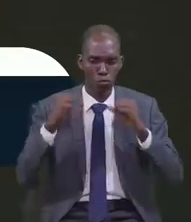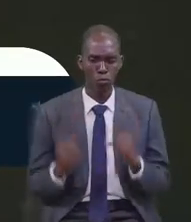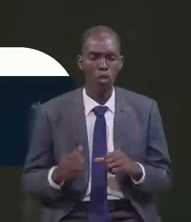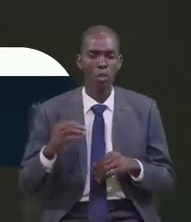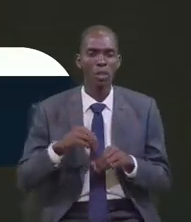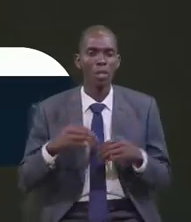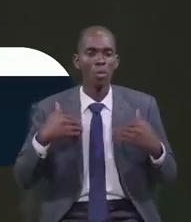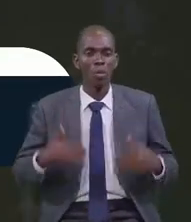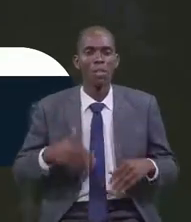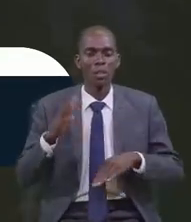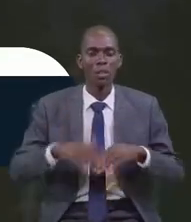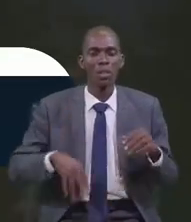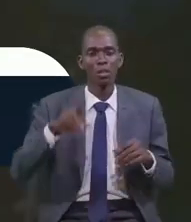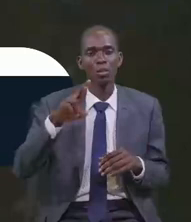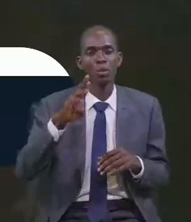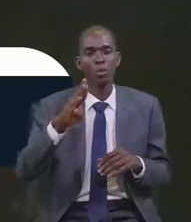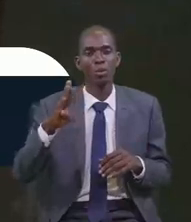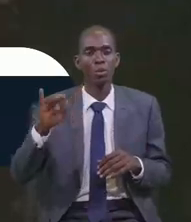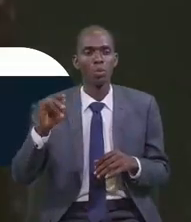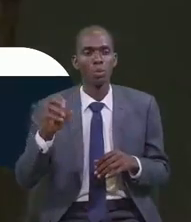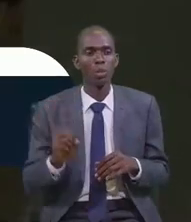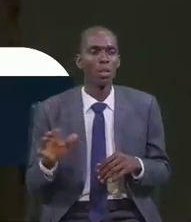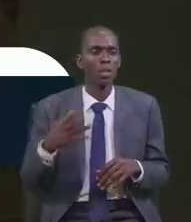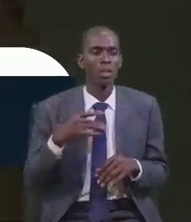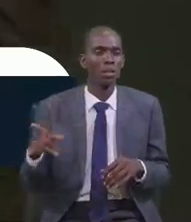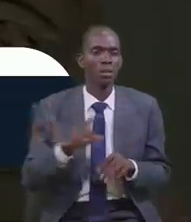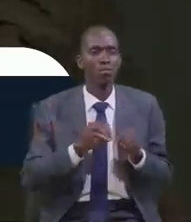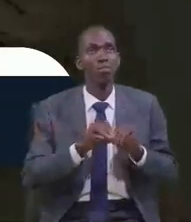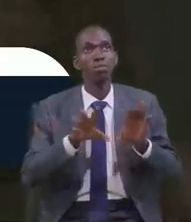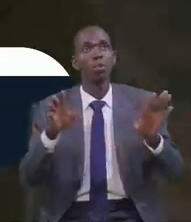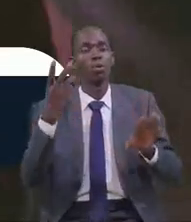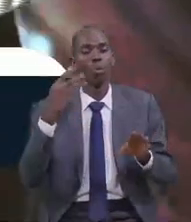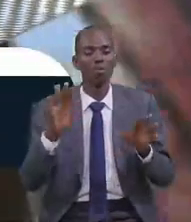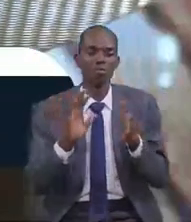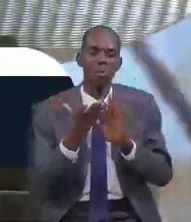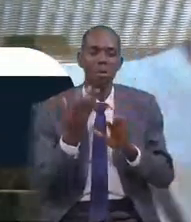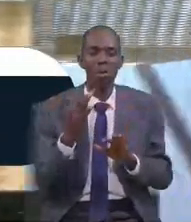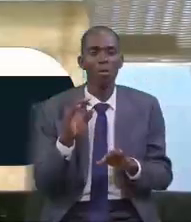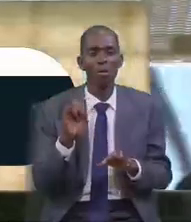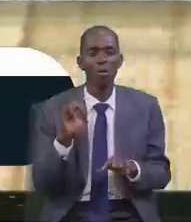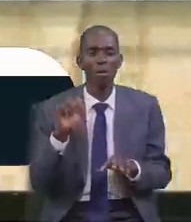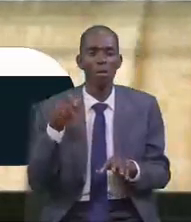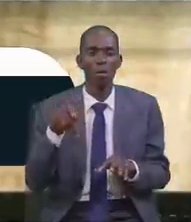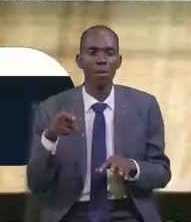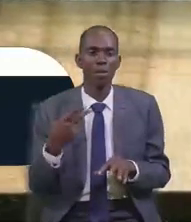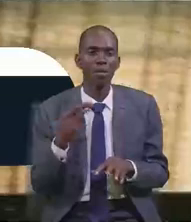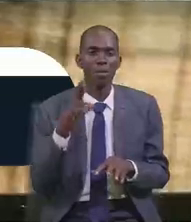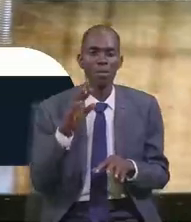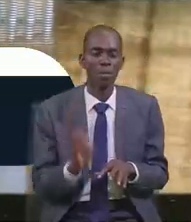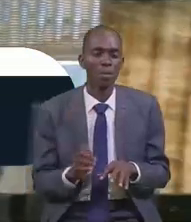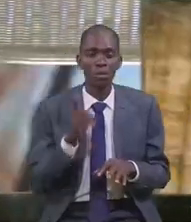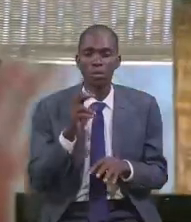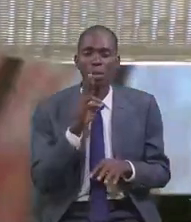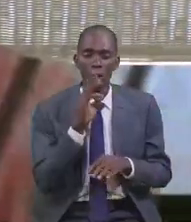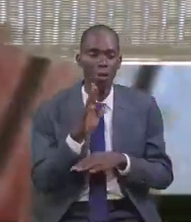plus vermeil que le corail, leur figure était comme le saphir. C'est la tente du Seigneur. Vous êtes appelé Nazaréen.